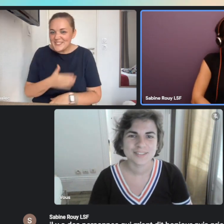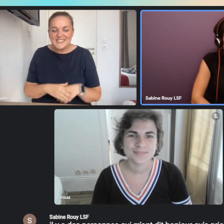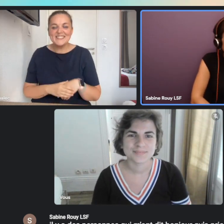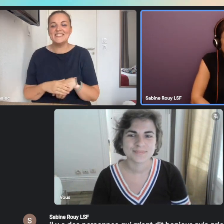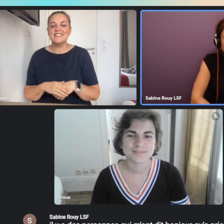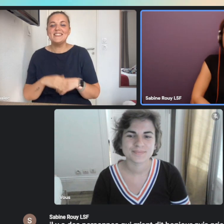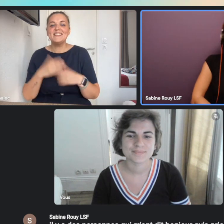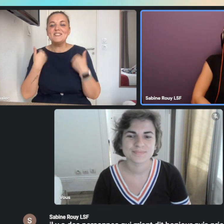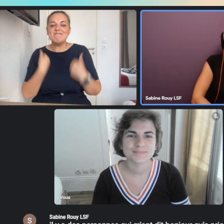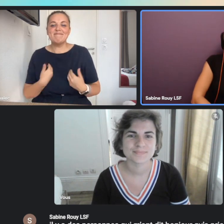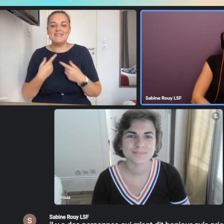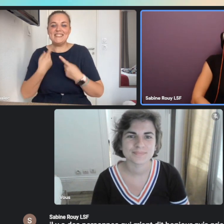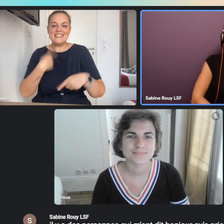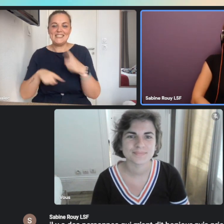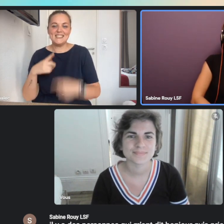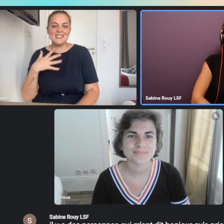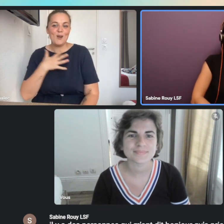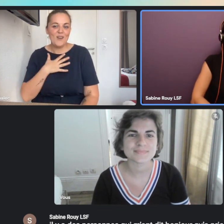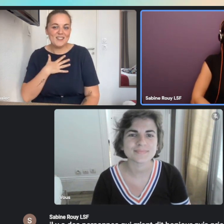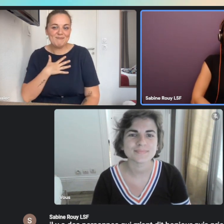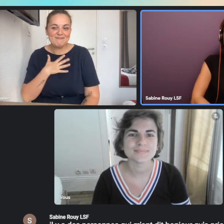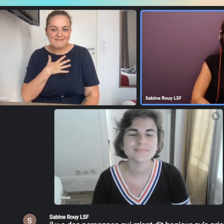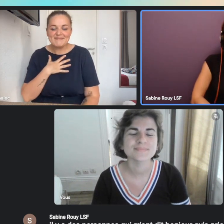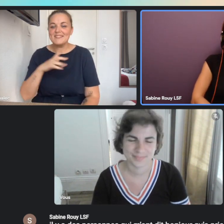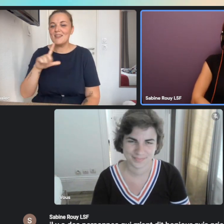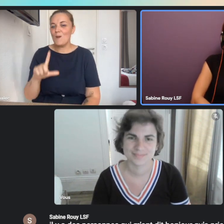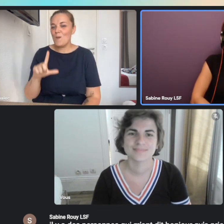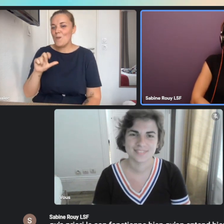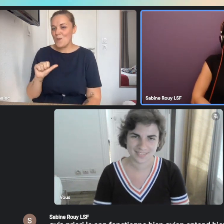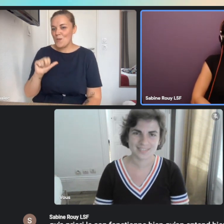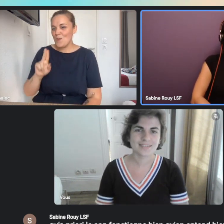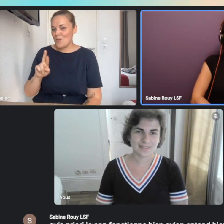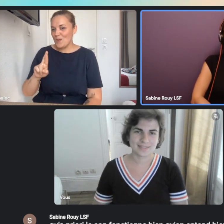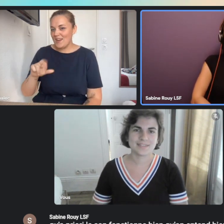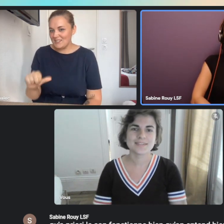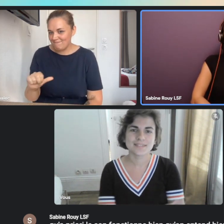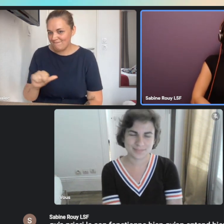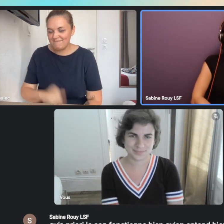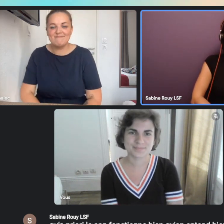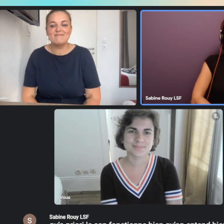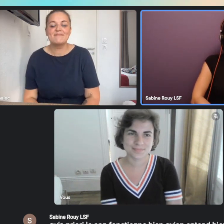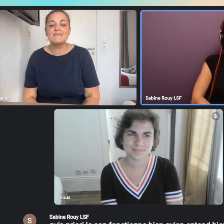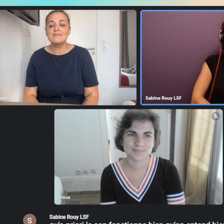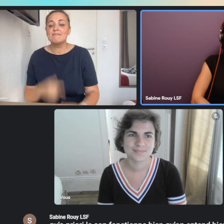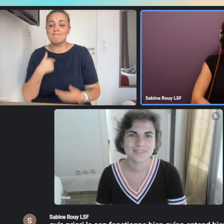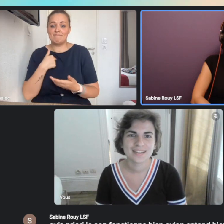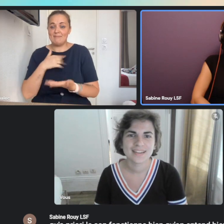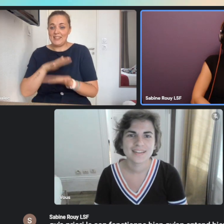Alors, bonjour à tous. Donc, mon signe, c'est celui-ci, Laura.